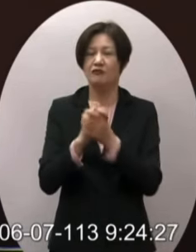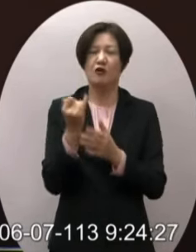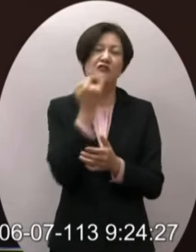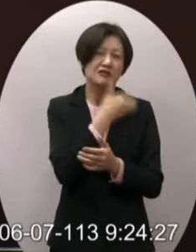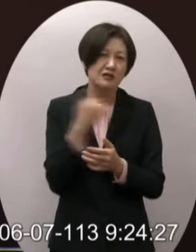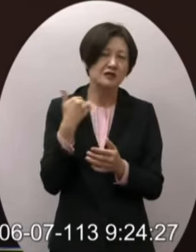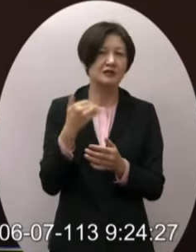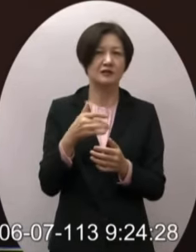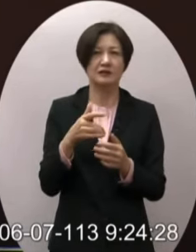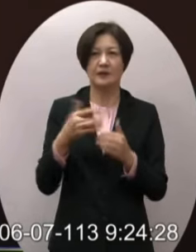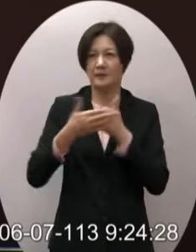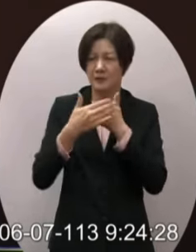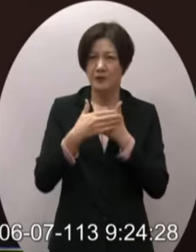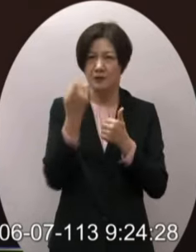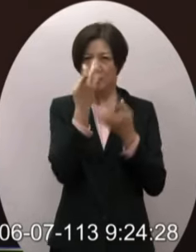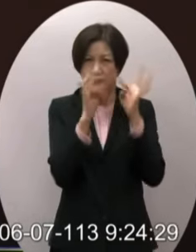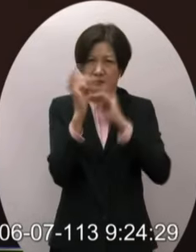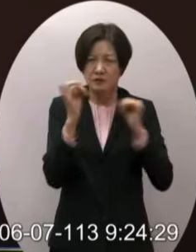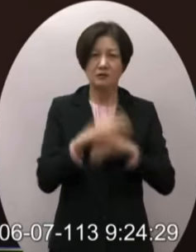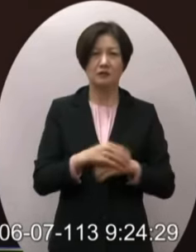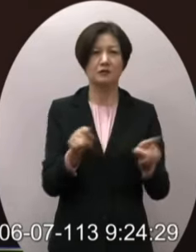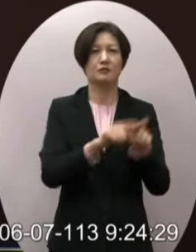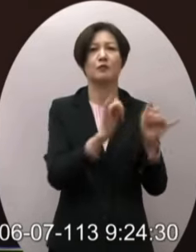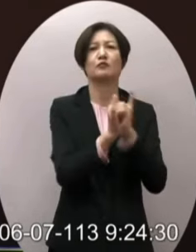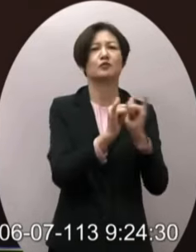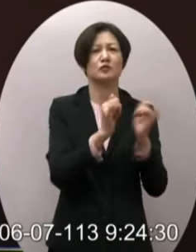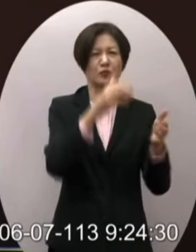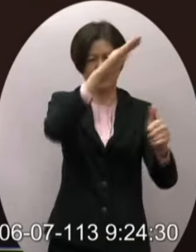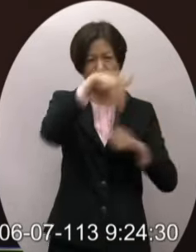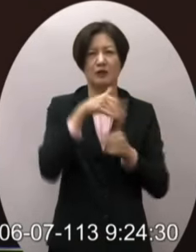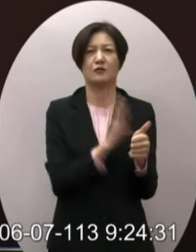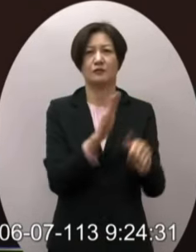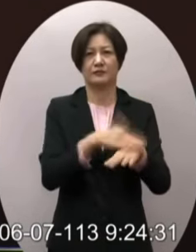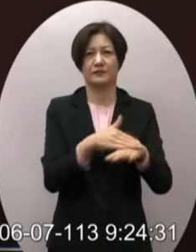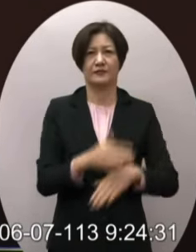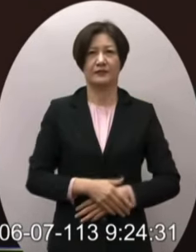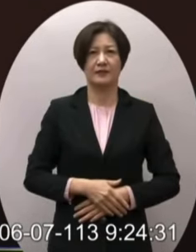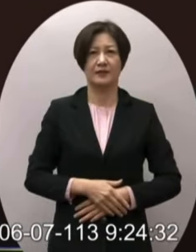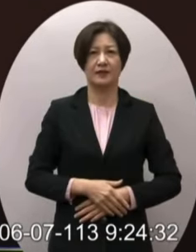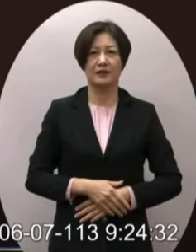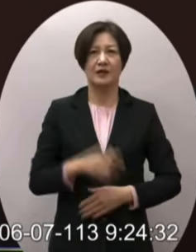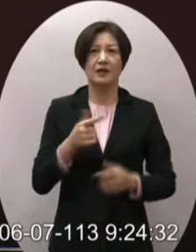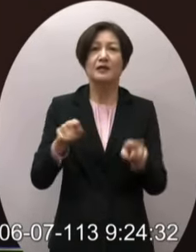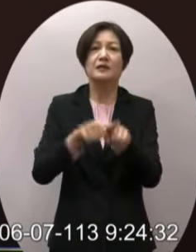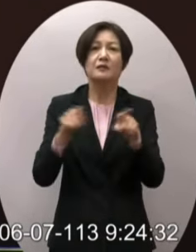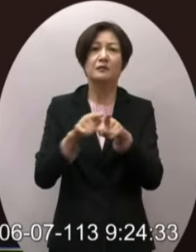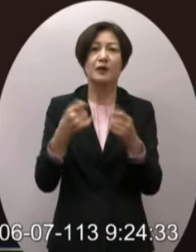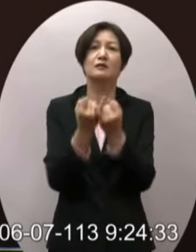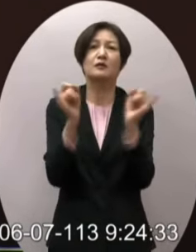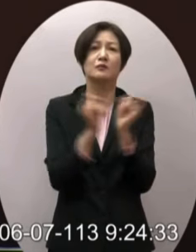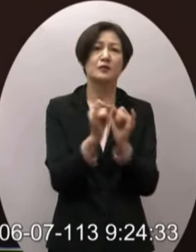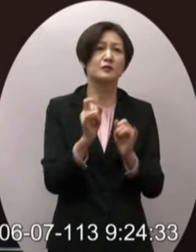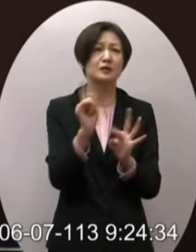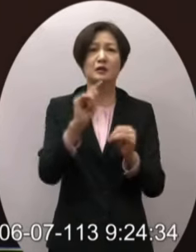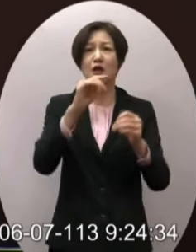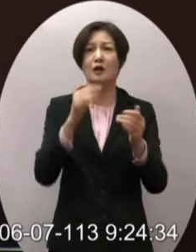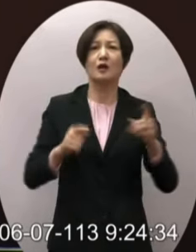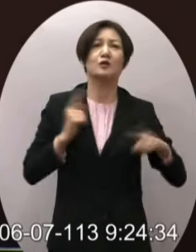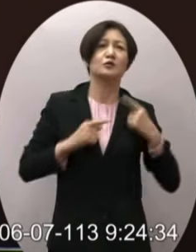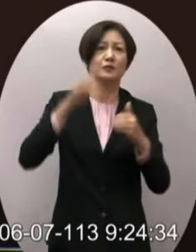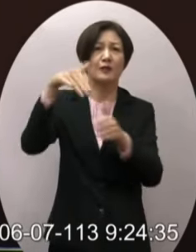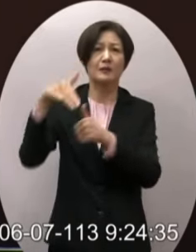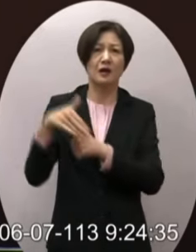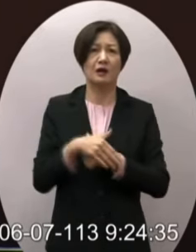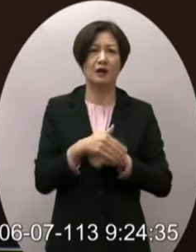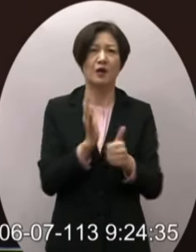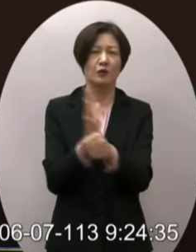数民众根本不可能，也没有理由成为调查对象。广场大妈都能调查，台积电也能调查，从头